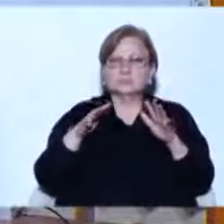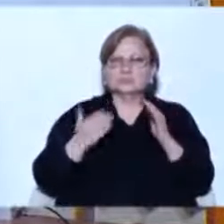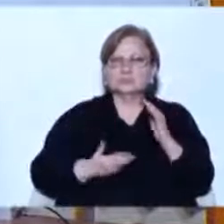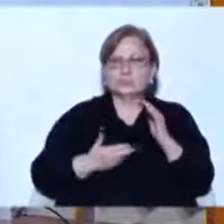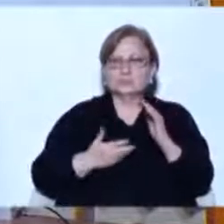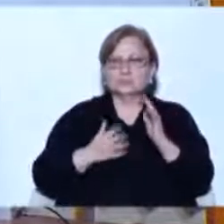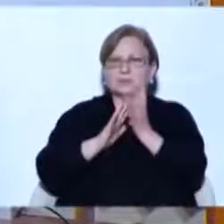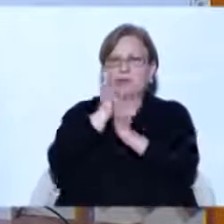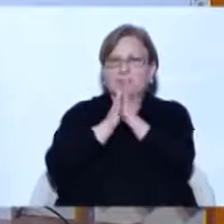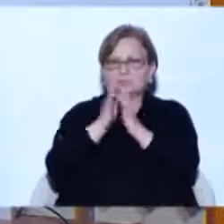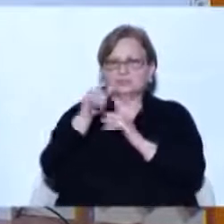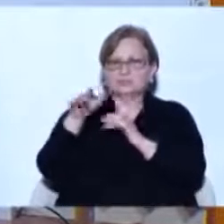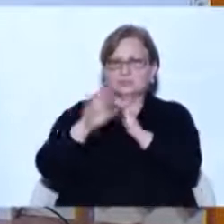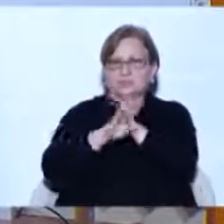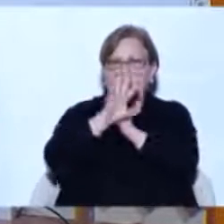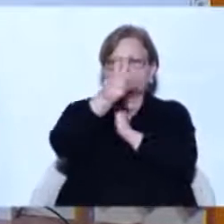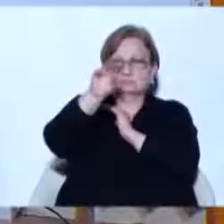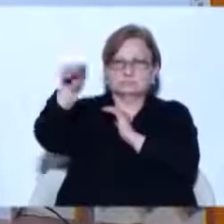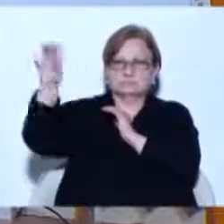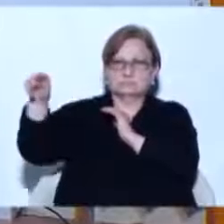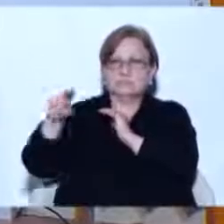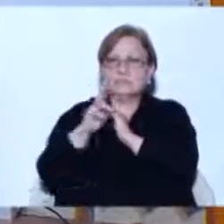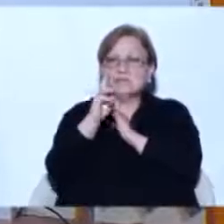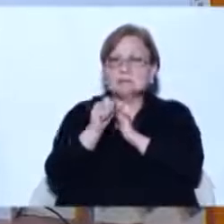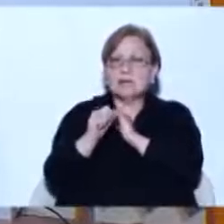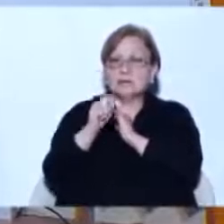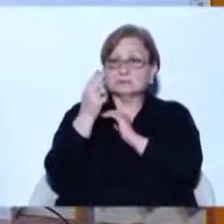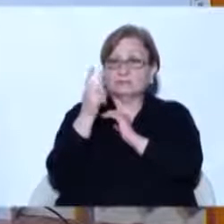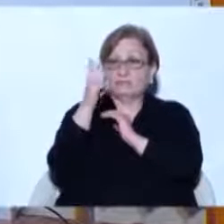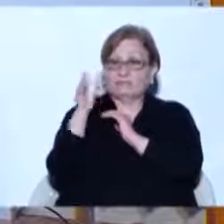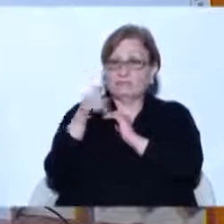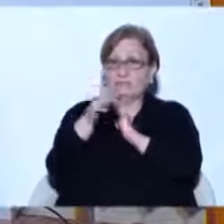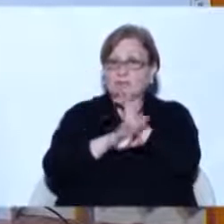ცხოვრობენ ხეებზე და ცაცხვი თურმე ყველაზე მეტად უყვართ.